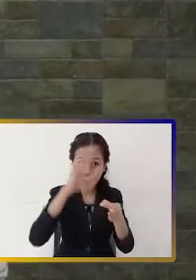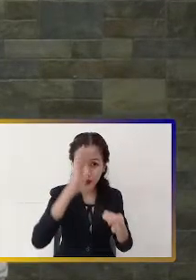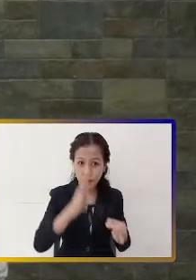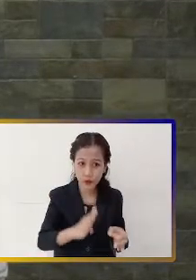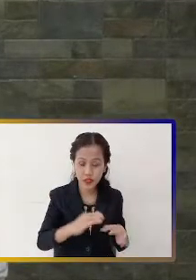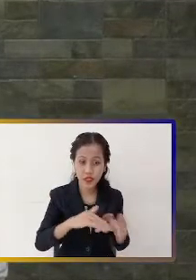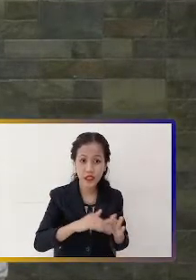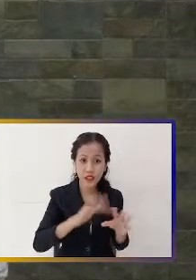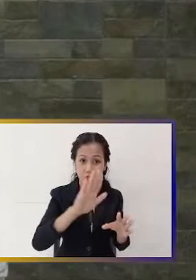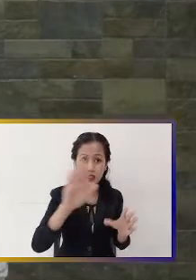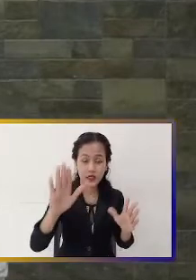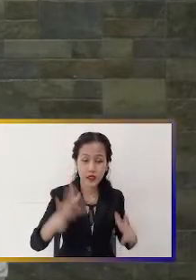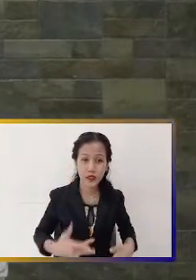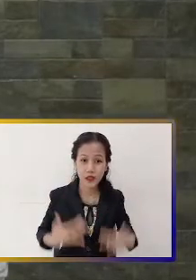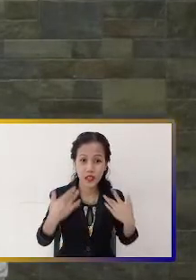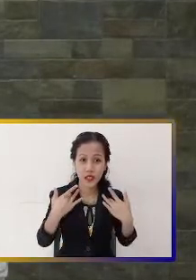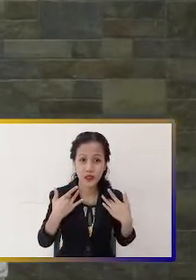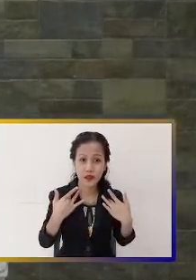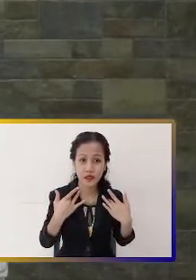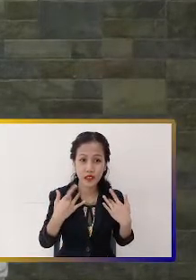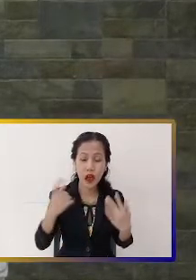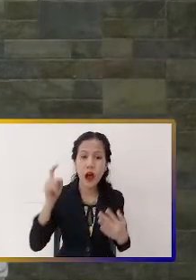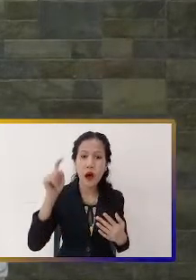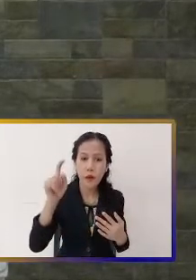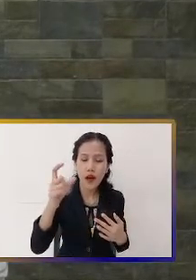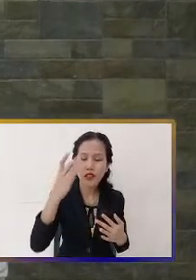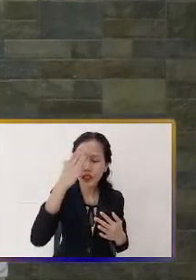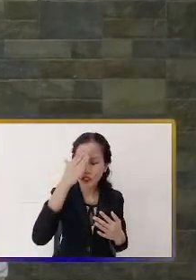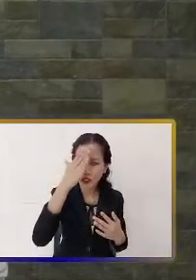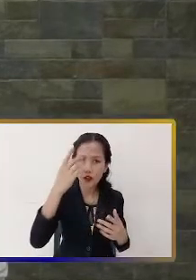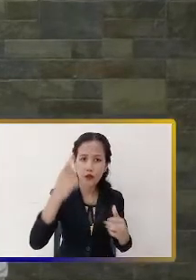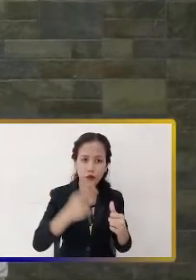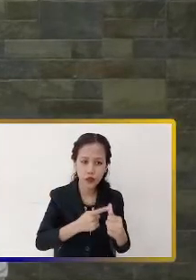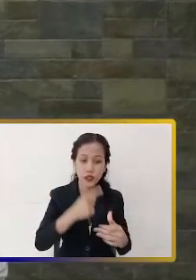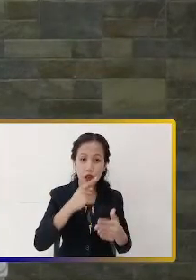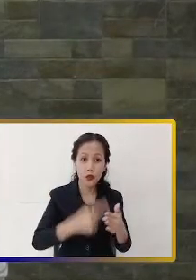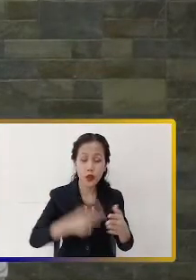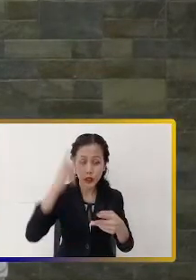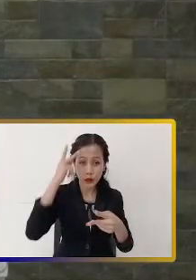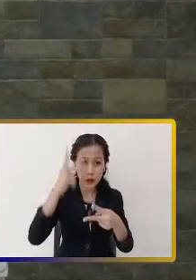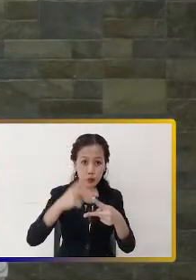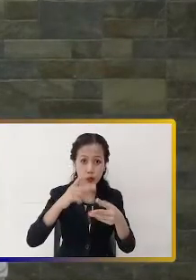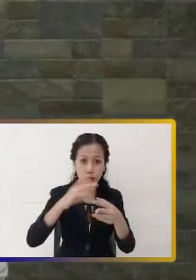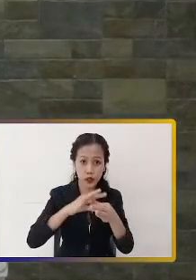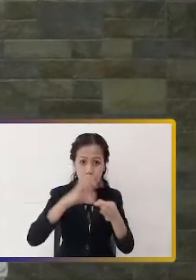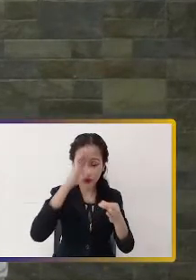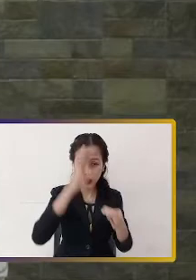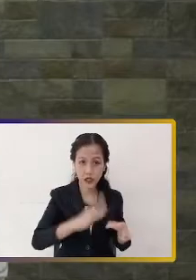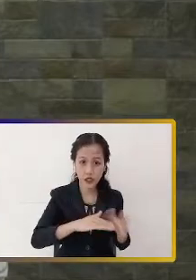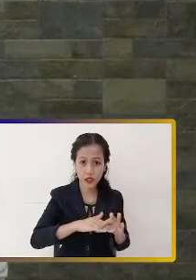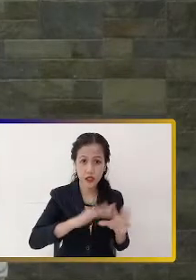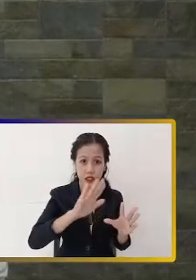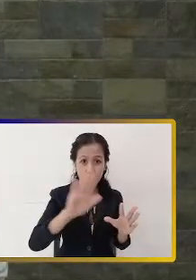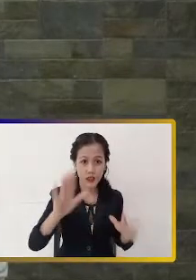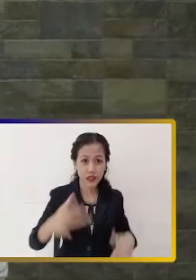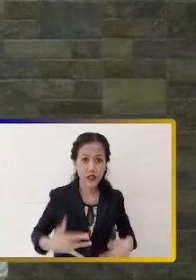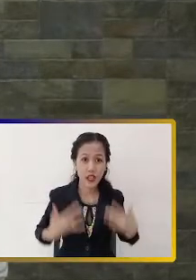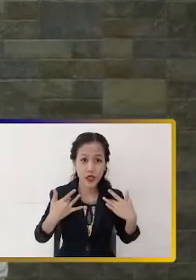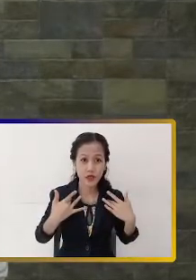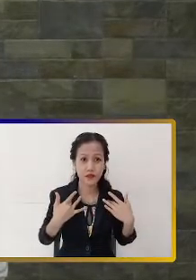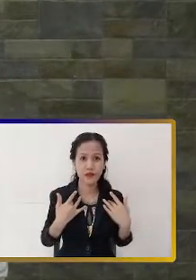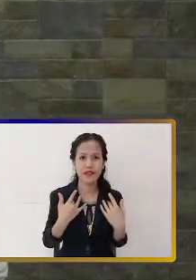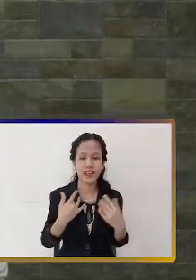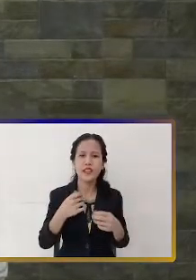ito? Alamin po natin na mabuti kung anong purpose ng Panginoon sa buhay natin dito para hindi ho sumala ang contents ng ating